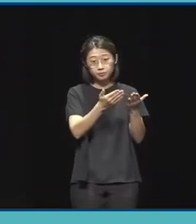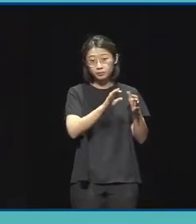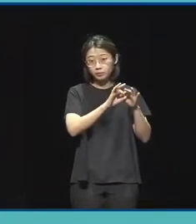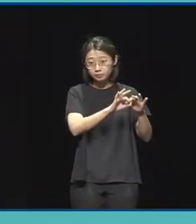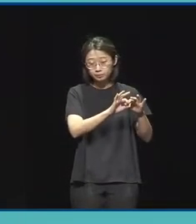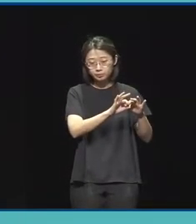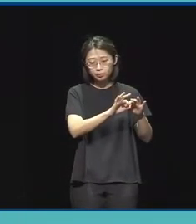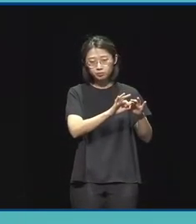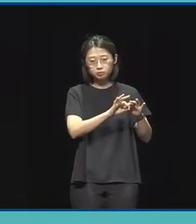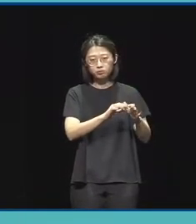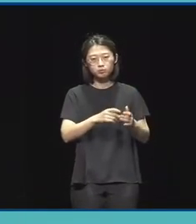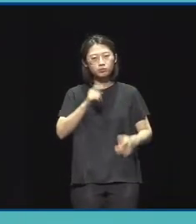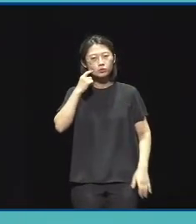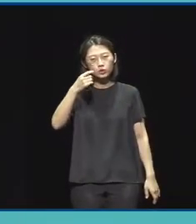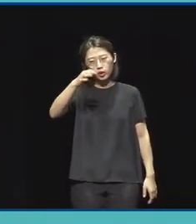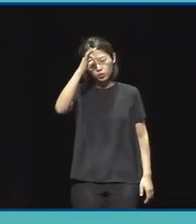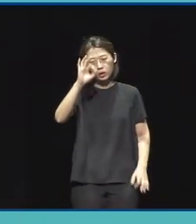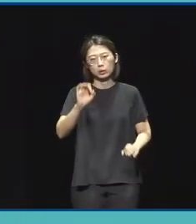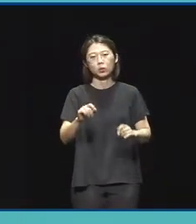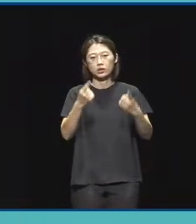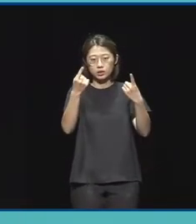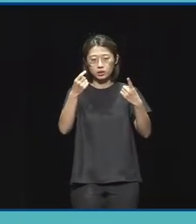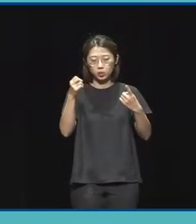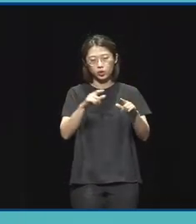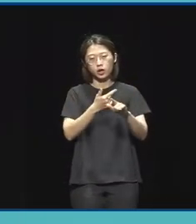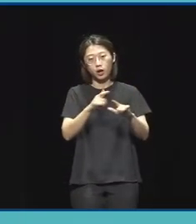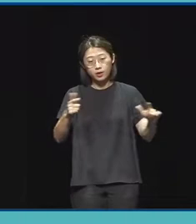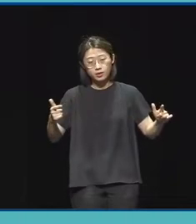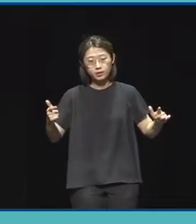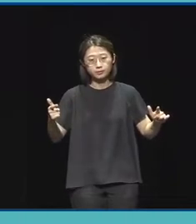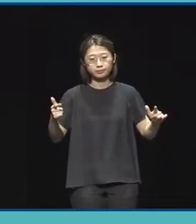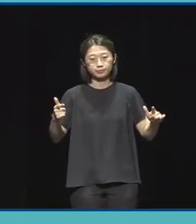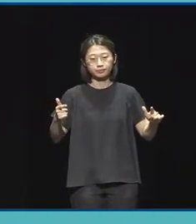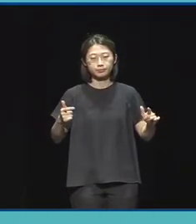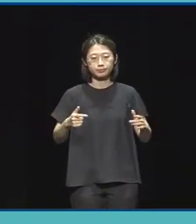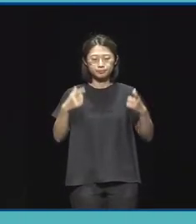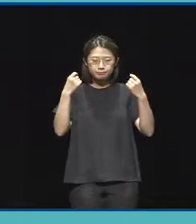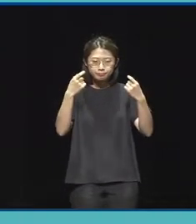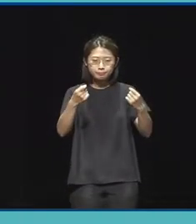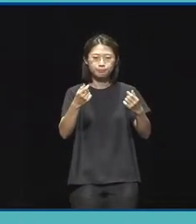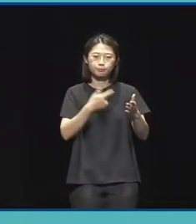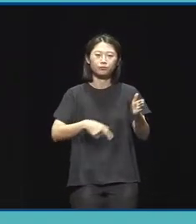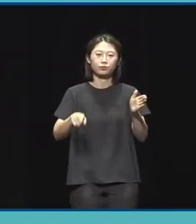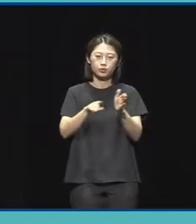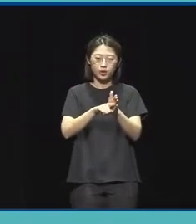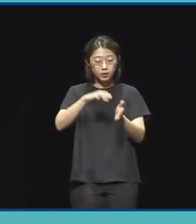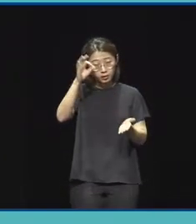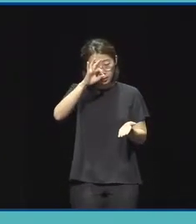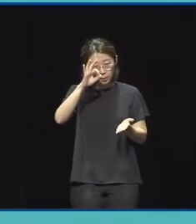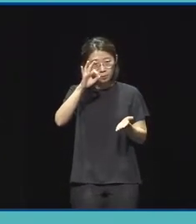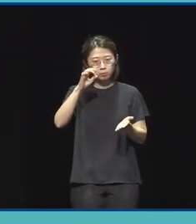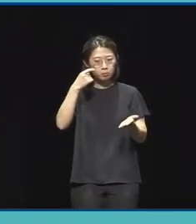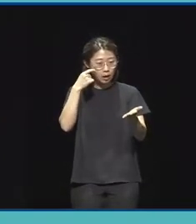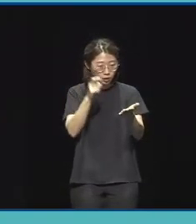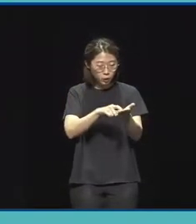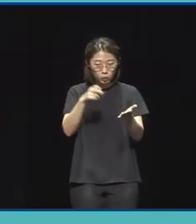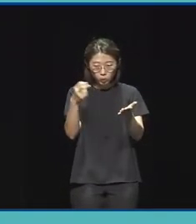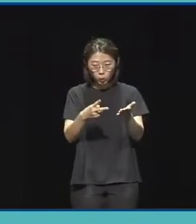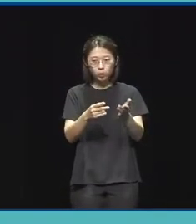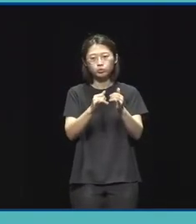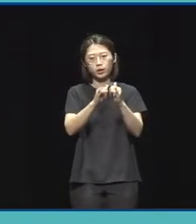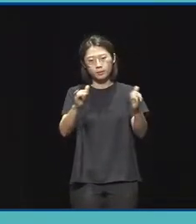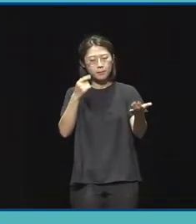예술의 동시대성 다양성 수월성을 갖춘 작품을 발굴하고 또 창작자를